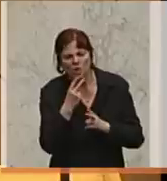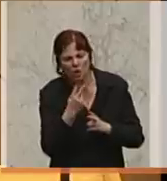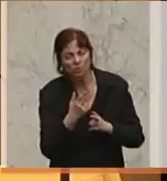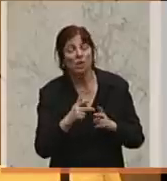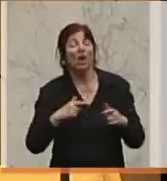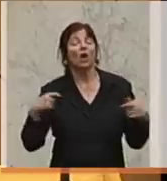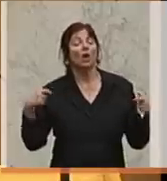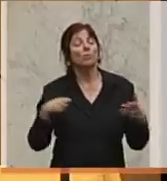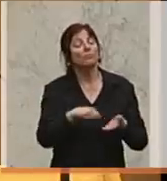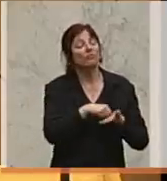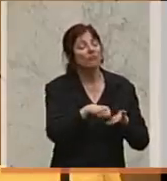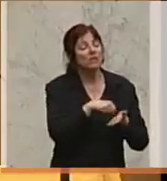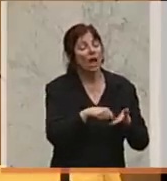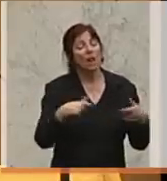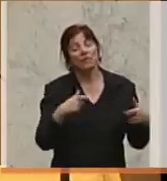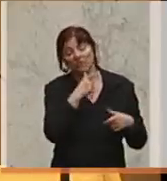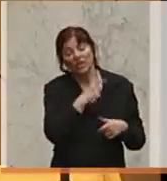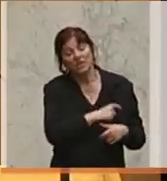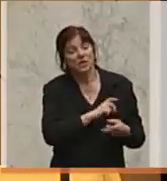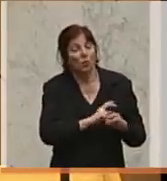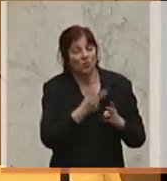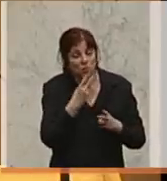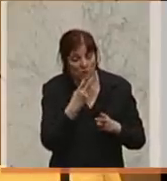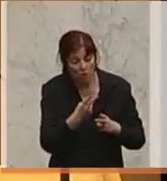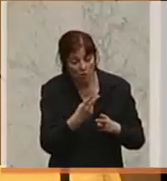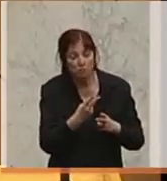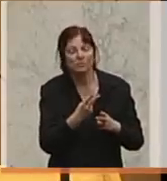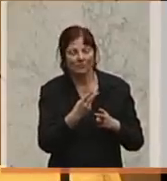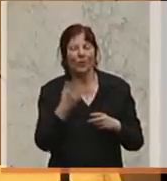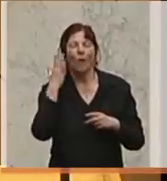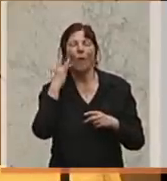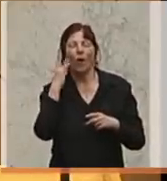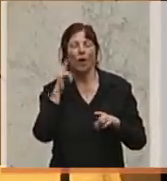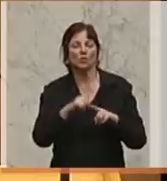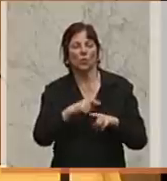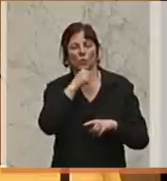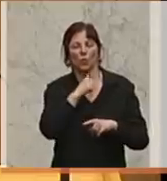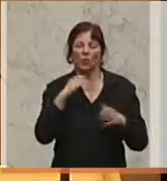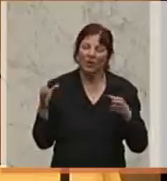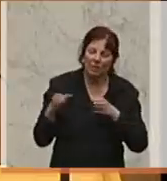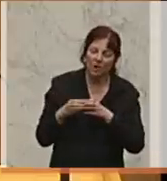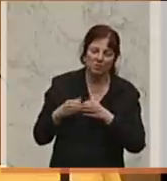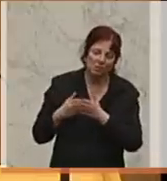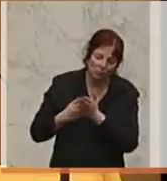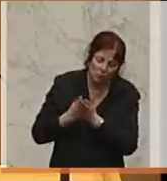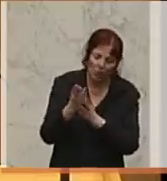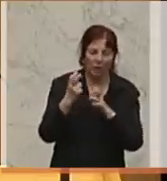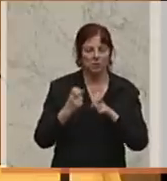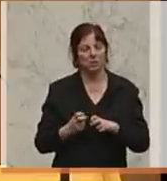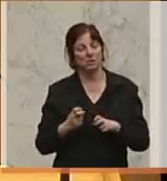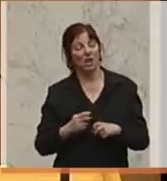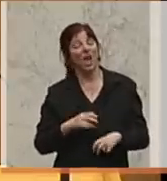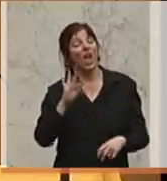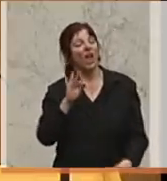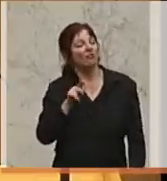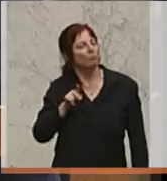Finanzierung ausschaut. Das haben Orange und Grün gemeinsam durchgesetzt, während die FPÖ, auch das muss man sagen, nicht einmal